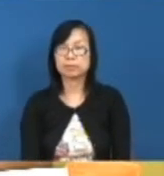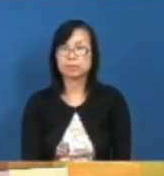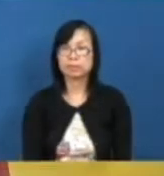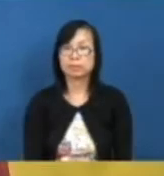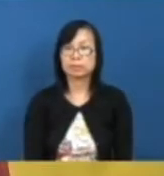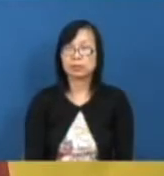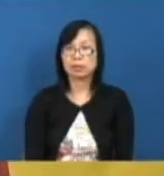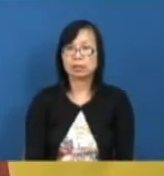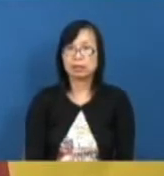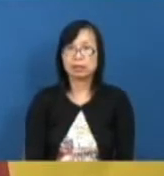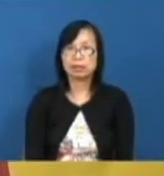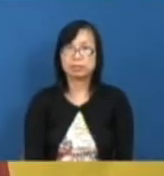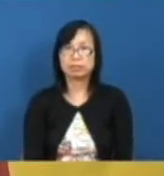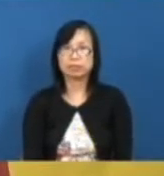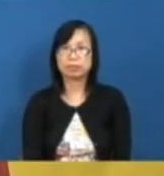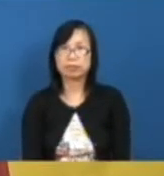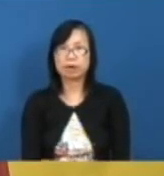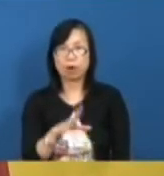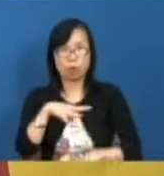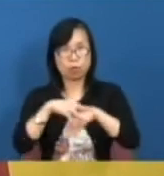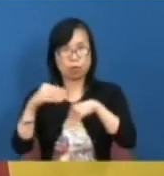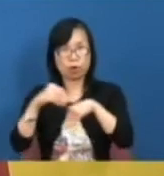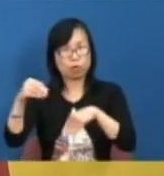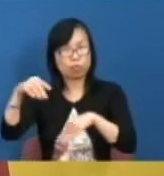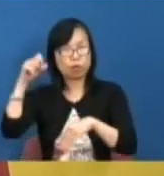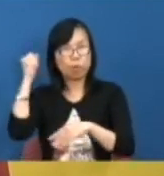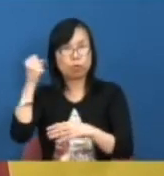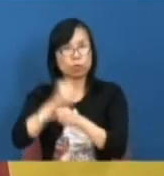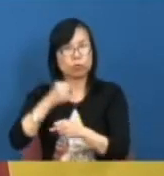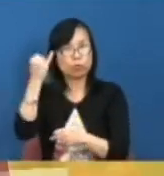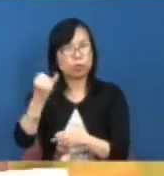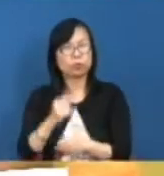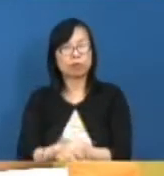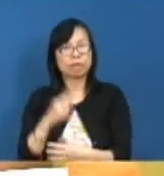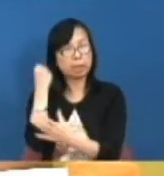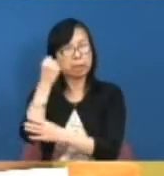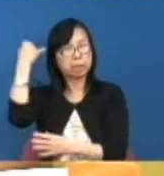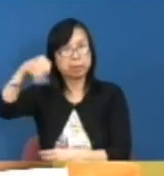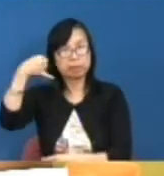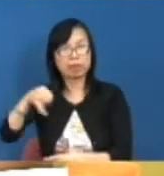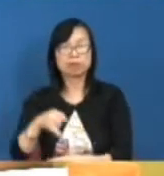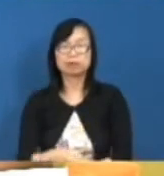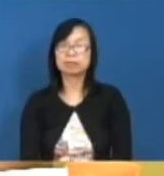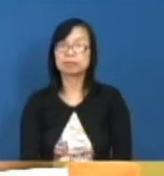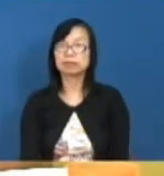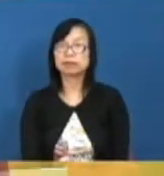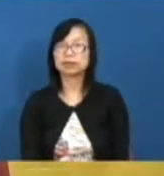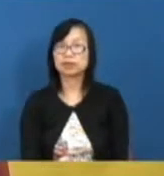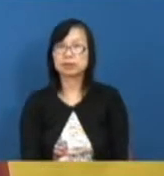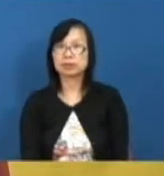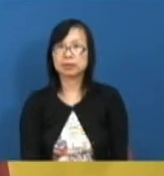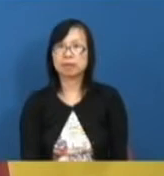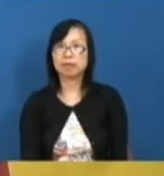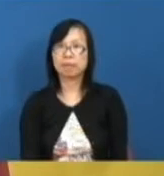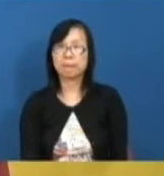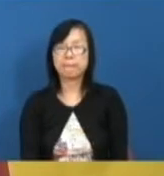係咪？你係咪即係意思就係有長毛反對唔到啊？因為佢做錯嘢， 咁啊又賴你，又賴你，